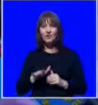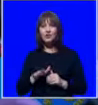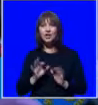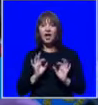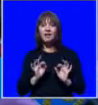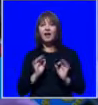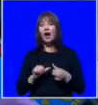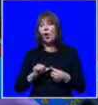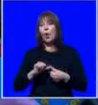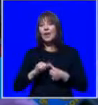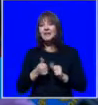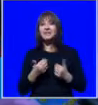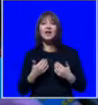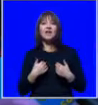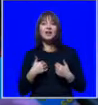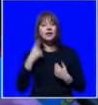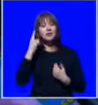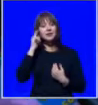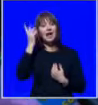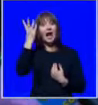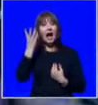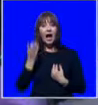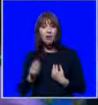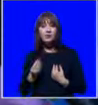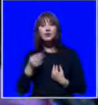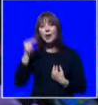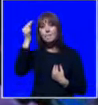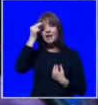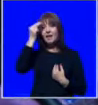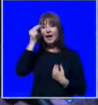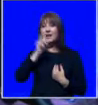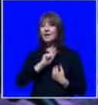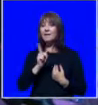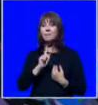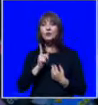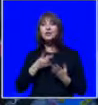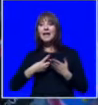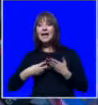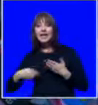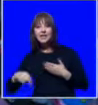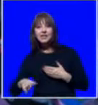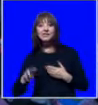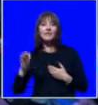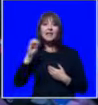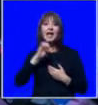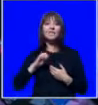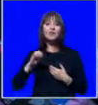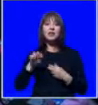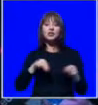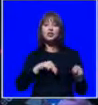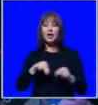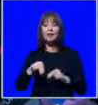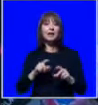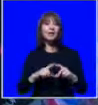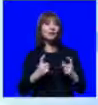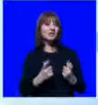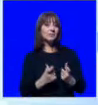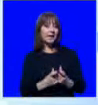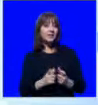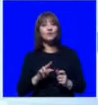така улеснява нашата кауза и това, че България не може да бъде извън европейското шахматно семейство или пък световното